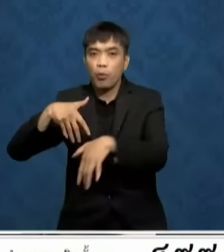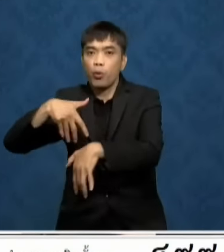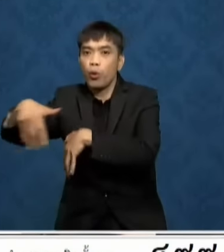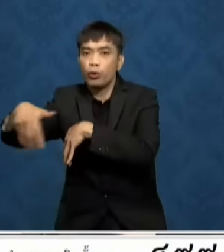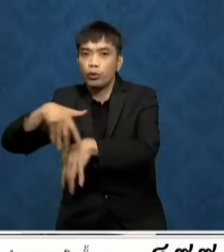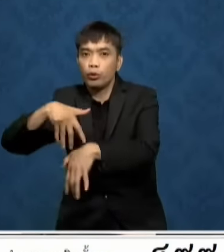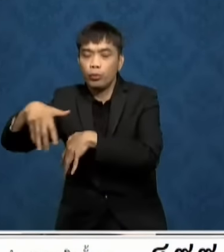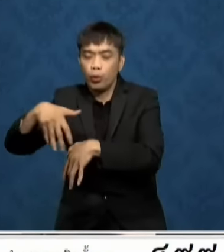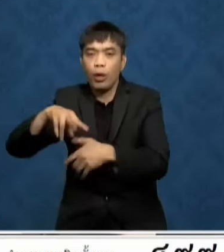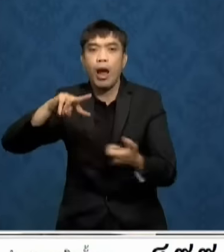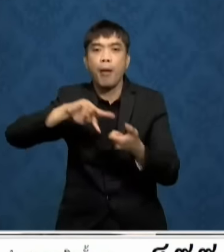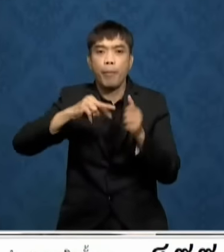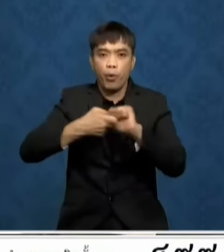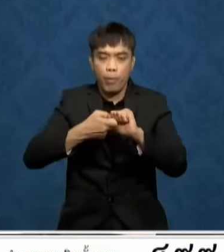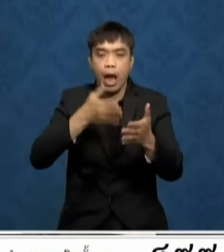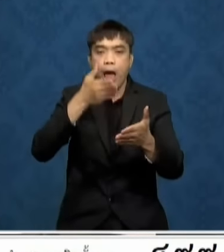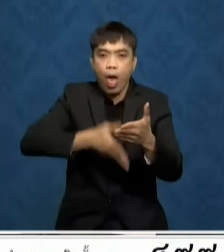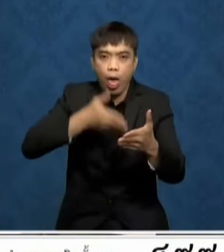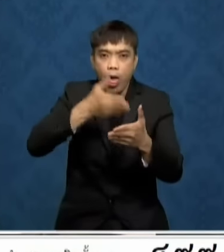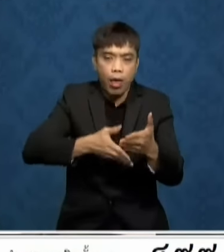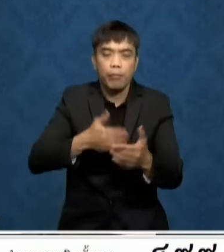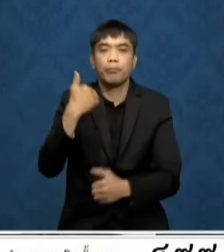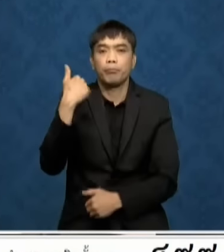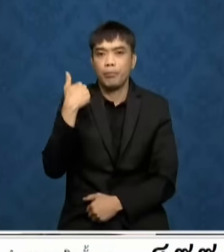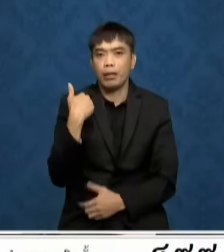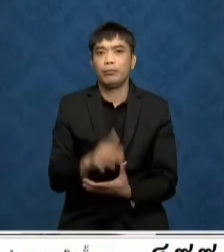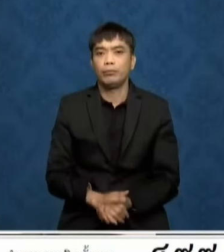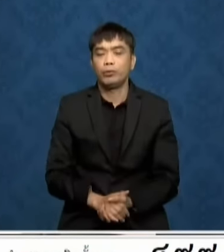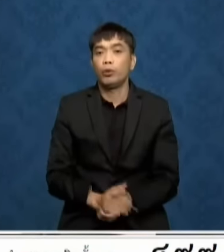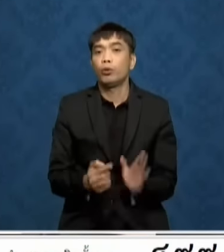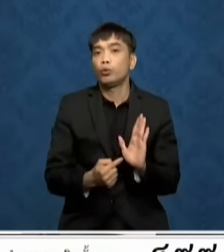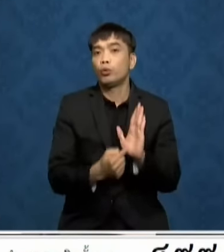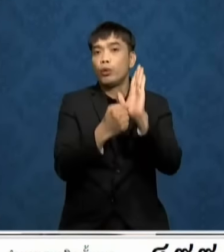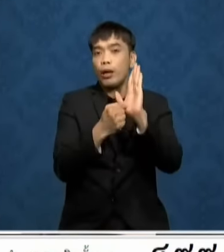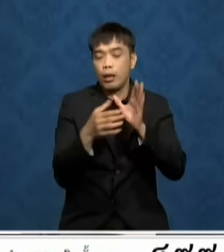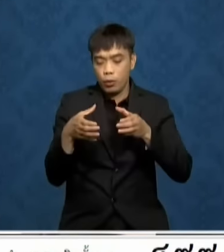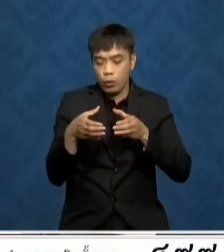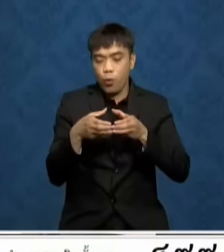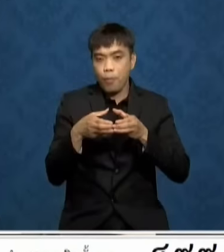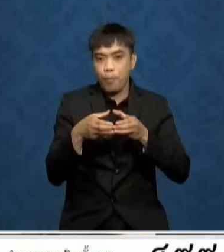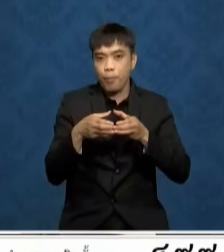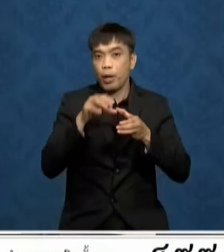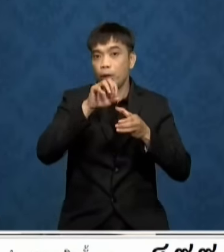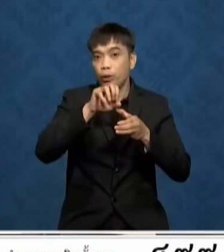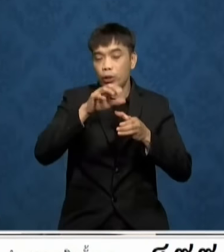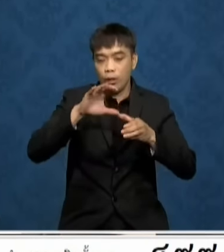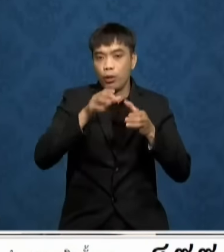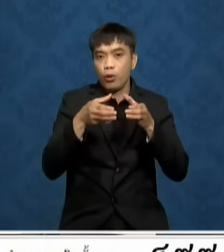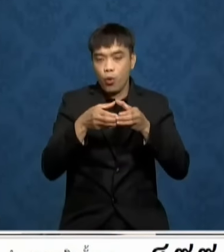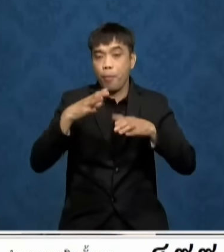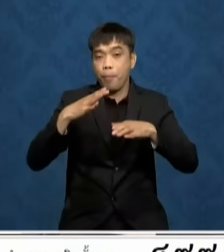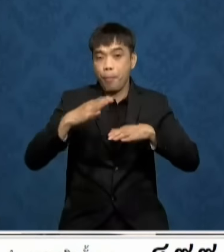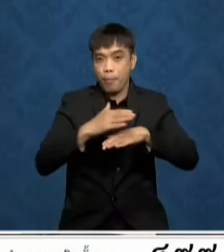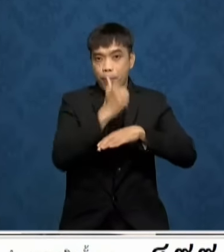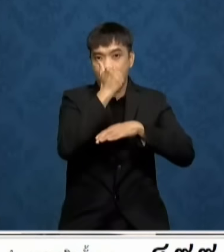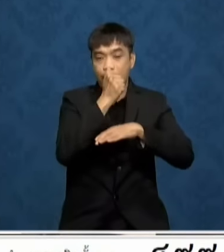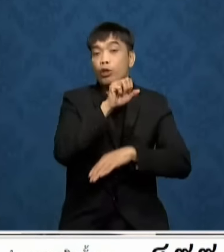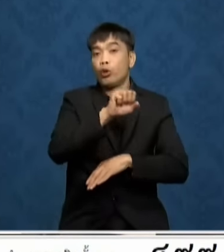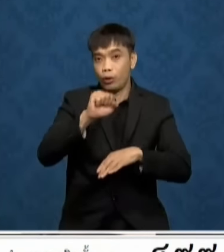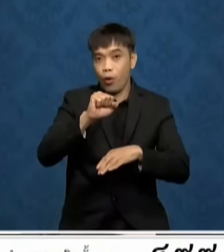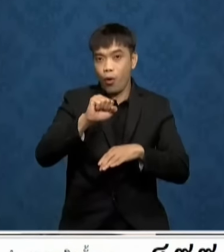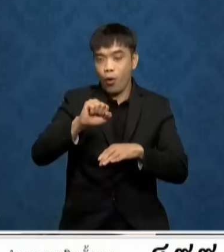ที่สำคัญของพรรคการเมืองโดยเฉพาะอย่างยิ่งในกรณีการยุบพรรคการเมืองที่มีสมาชิกพรรคเป็นสมาชิกสภาผู้แทนราษฎ